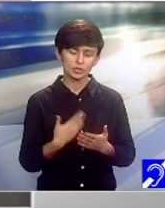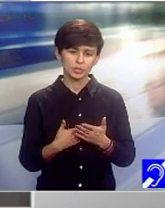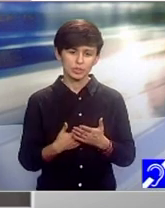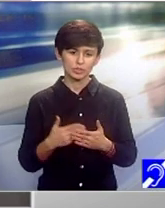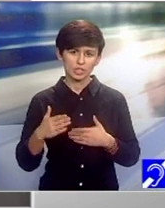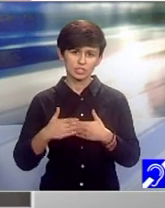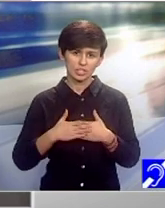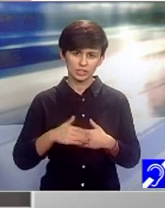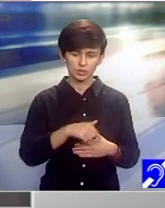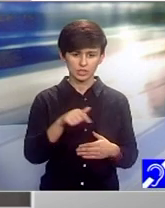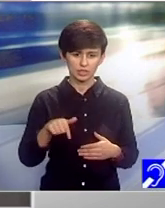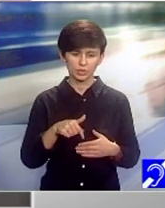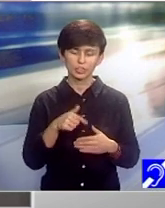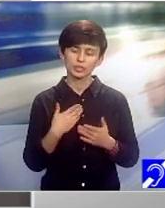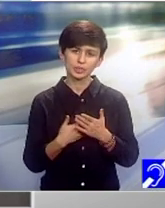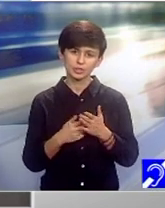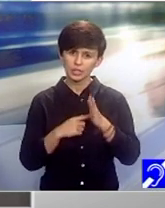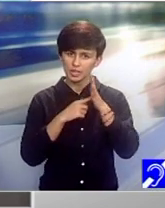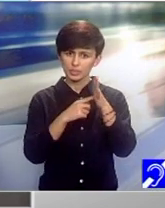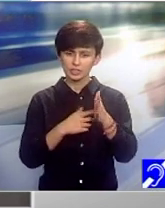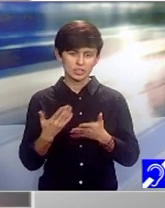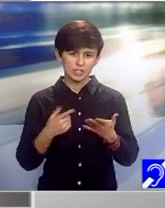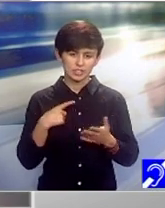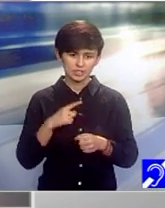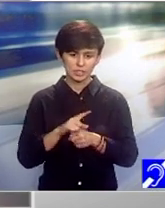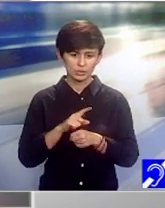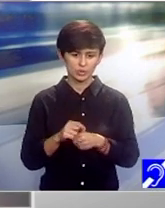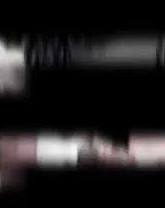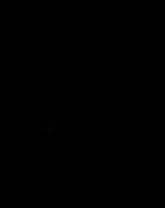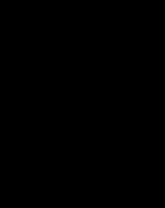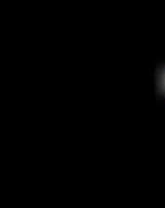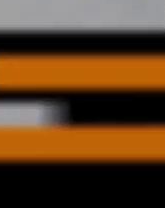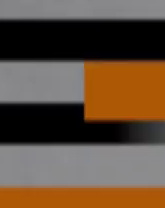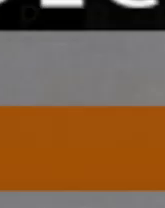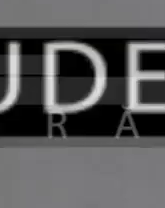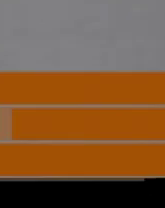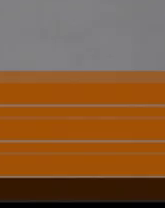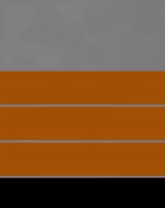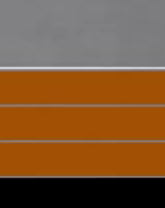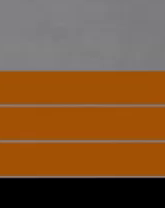fost alături de noi și pentru că ne arăți care sunt cu adevărat lucrurile care contează în viață.